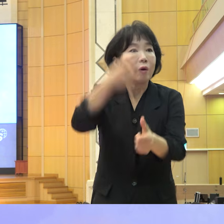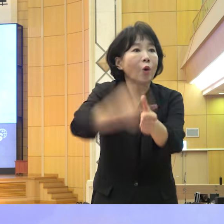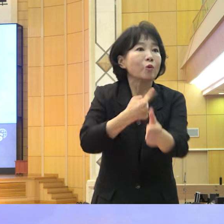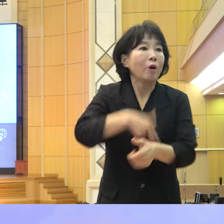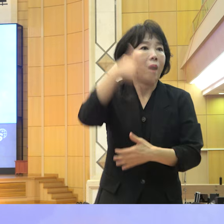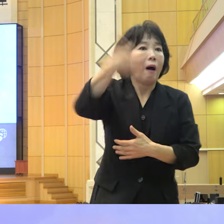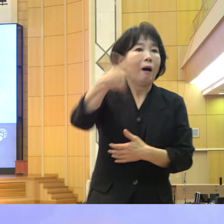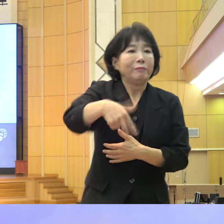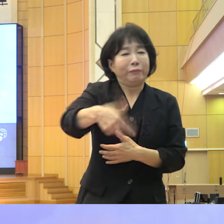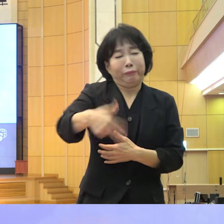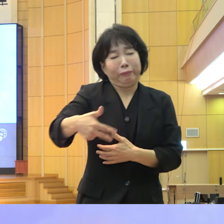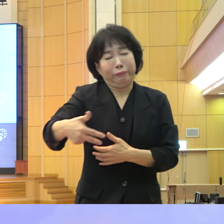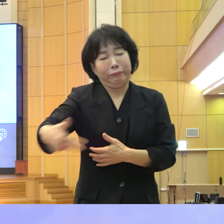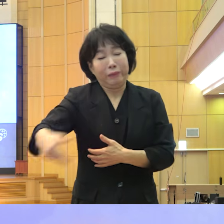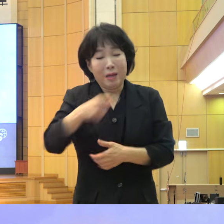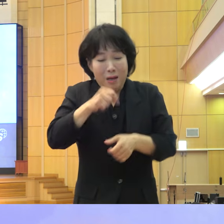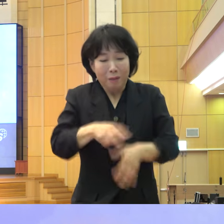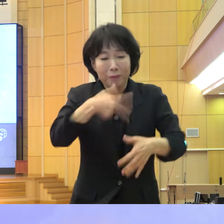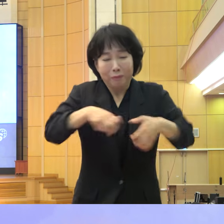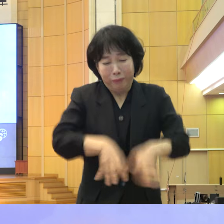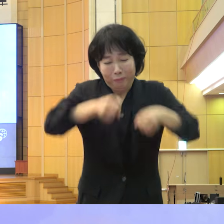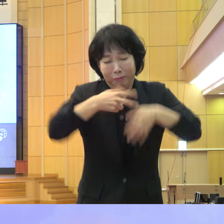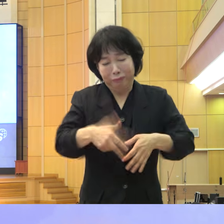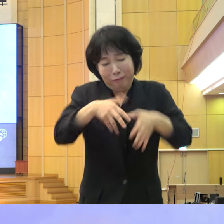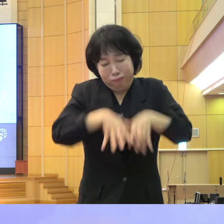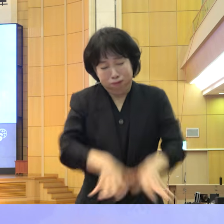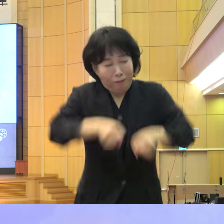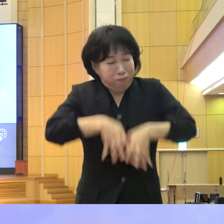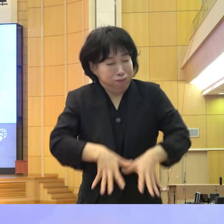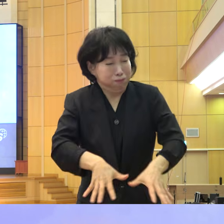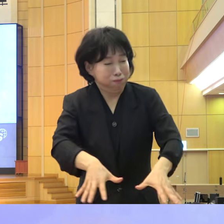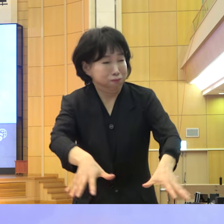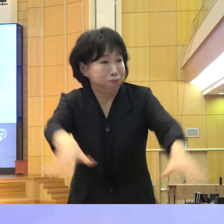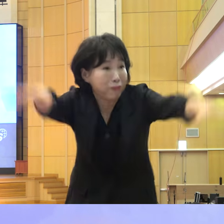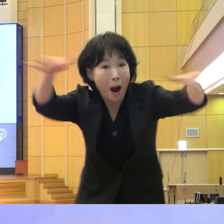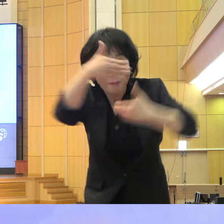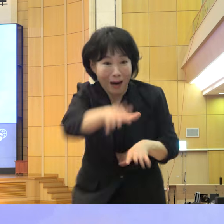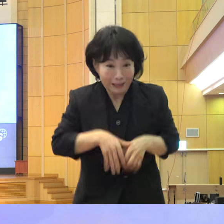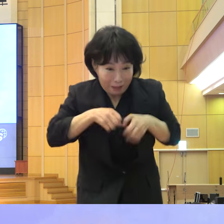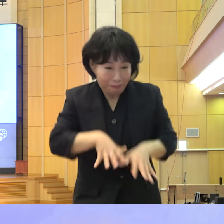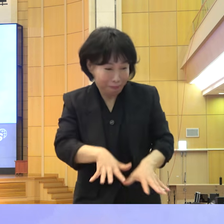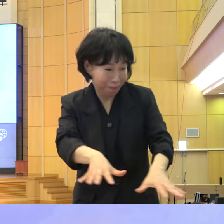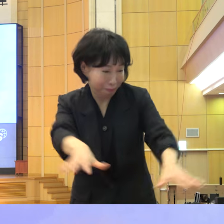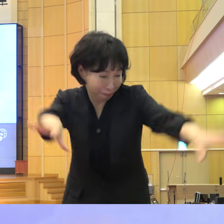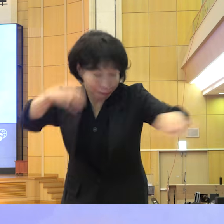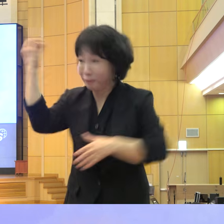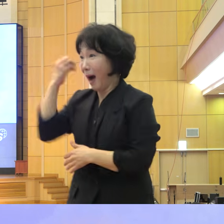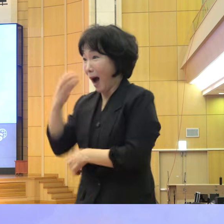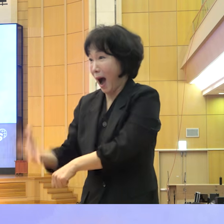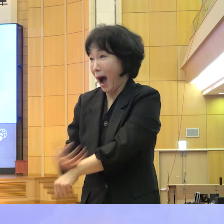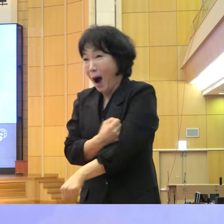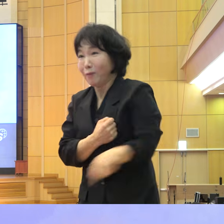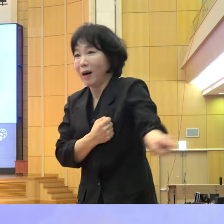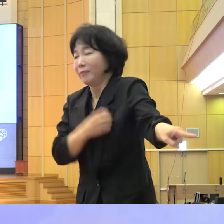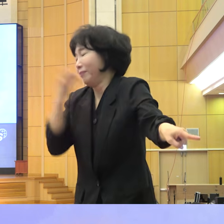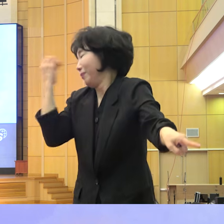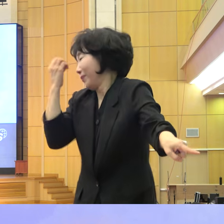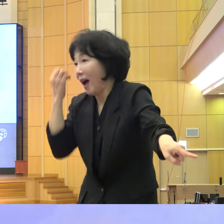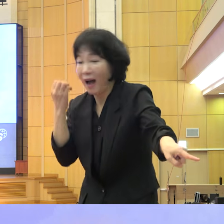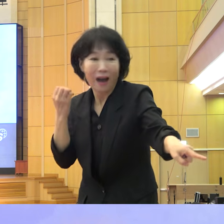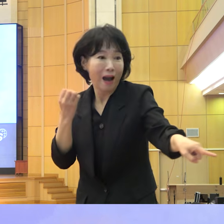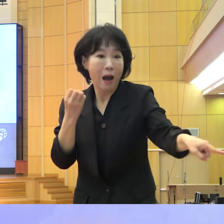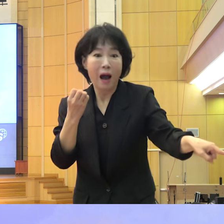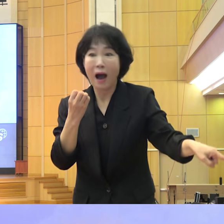바다. 난 그때 홍해 바다인 줄 알았어. 붉은 오줌이니까. 피가 섞인 오줌이 얼마나 그냥 막 산지.